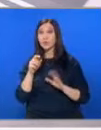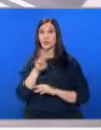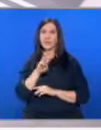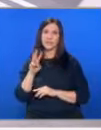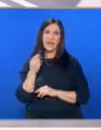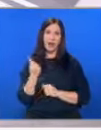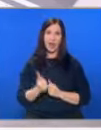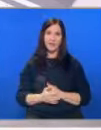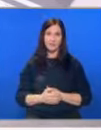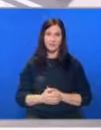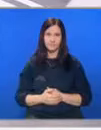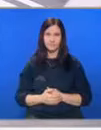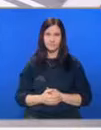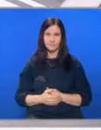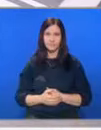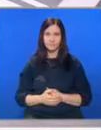5733 лева.